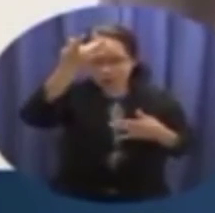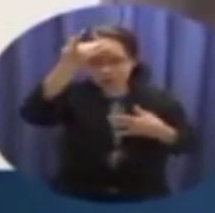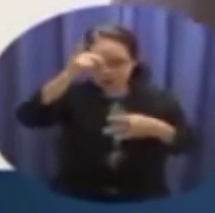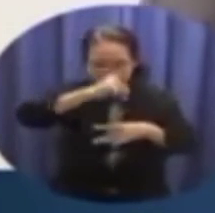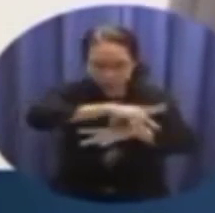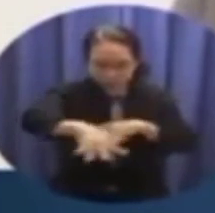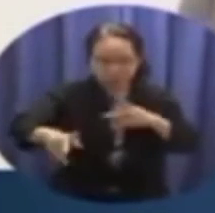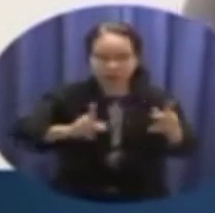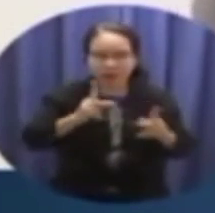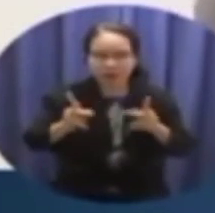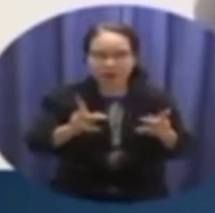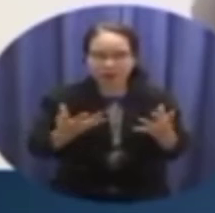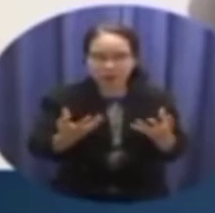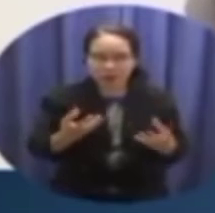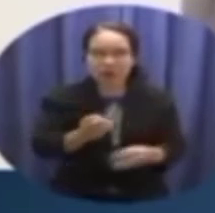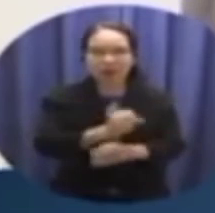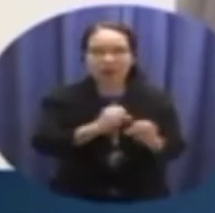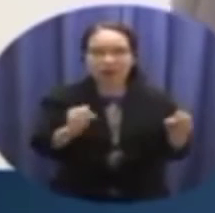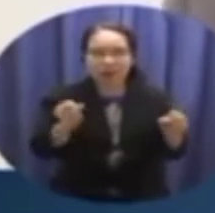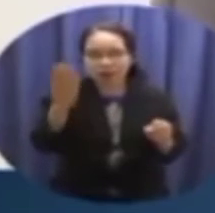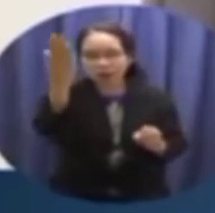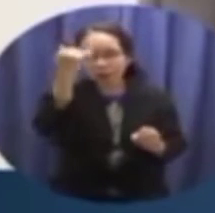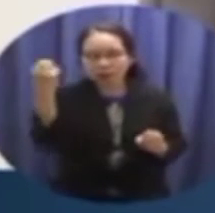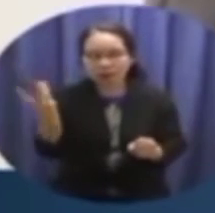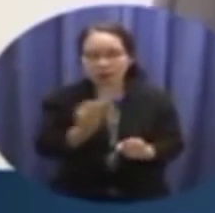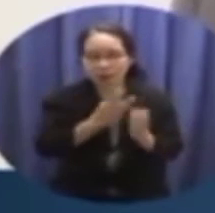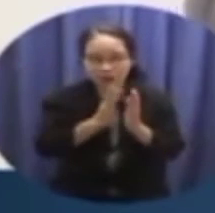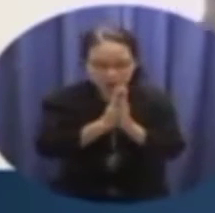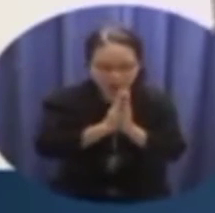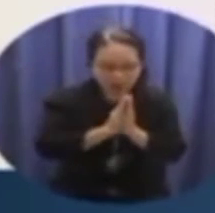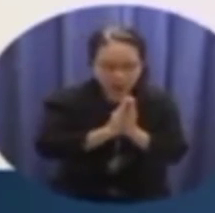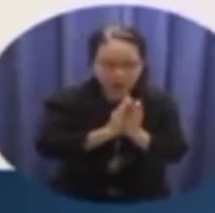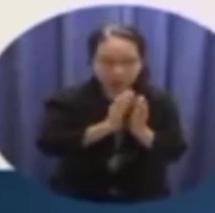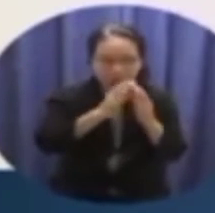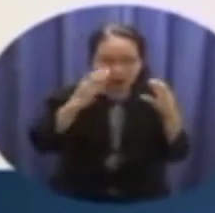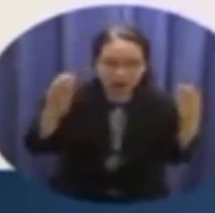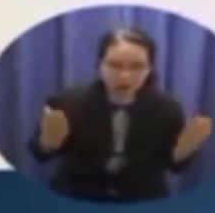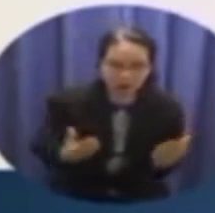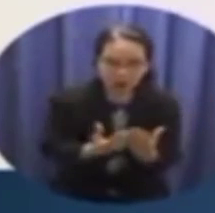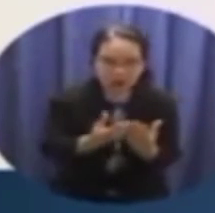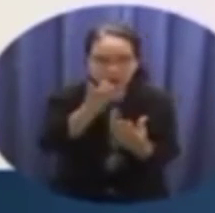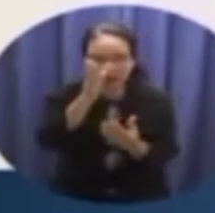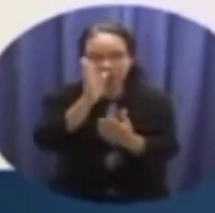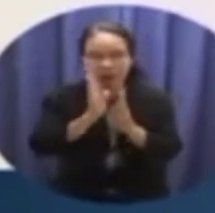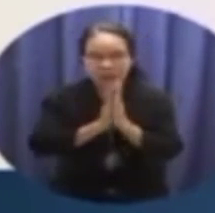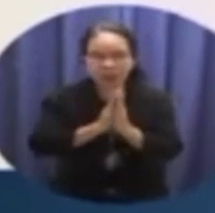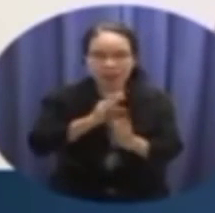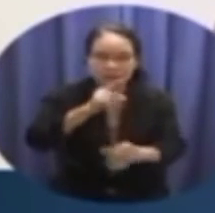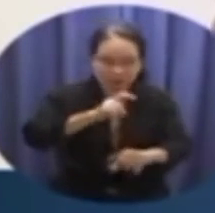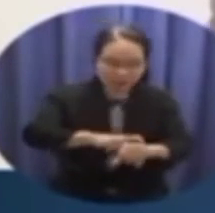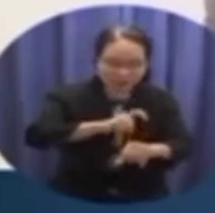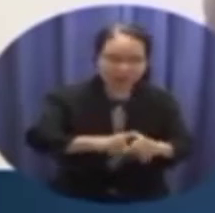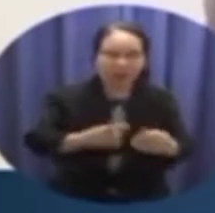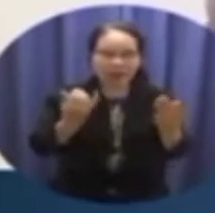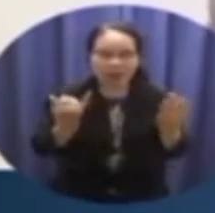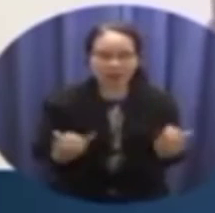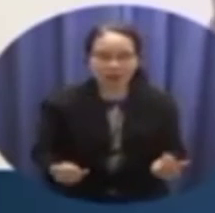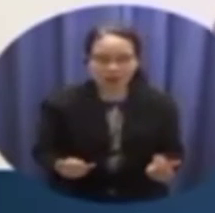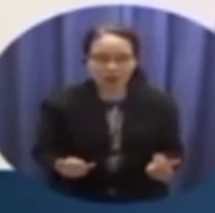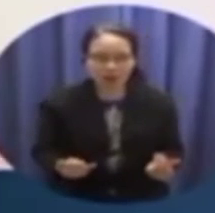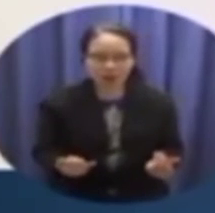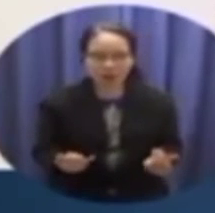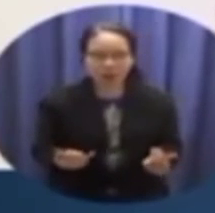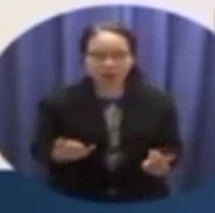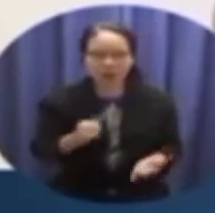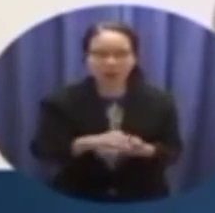pa, kapatid na Ferdinand, ba't tayo nananalangin? Nananalangin tayo kasi panahon ngayon